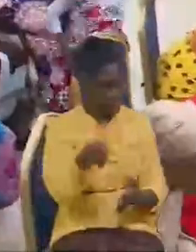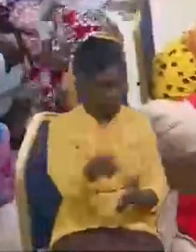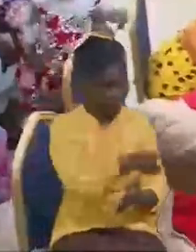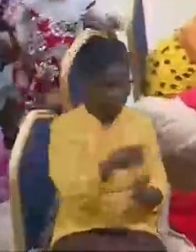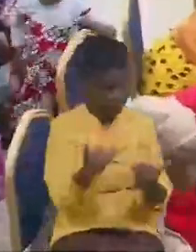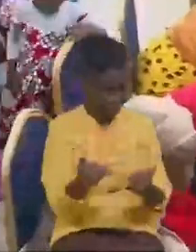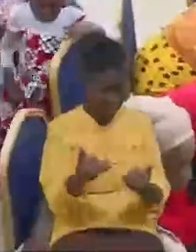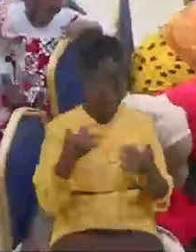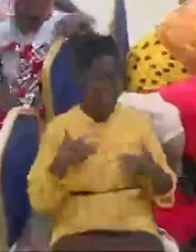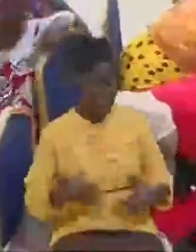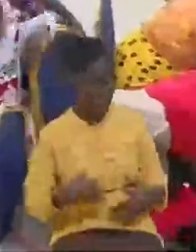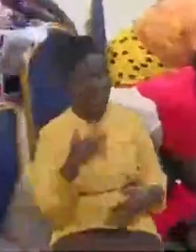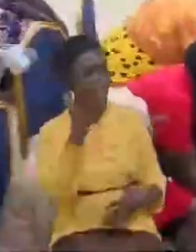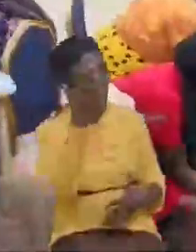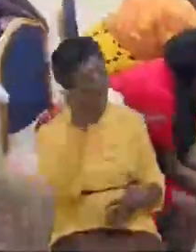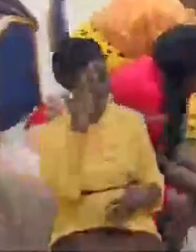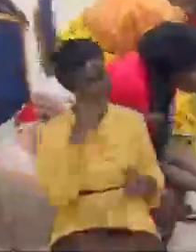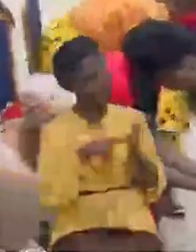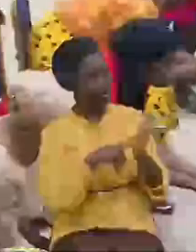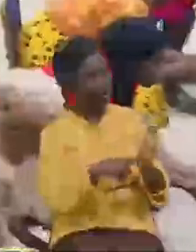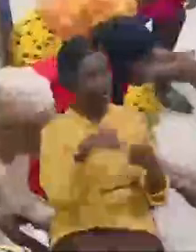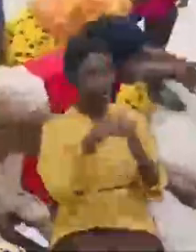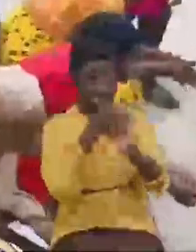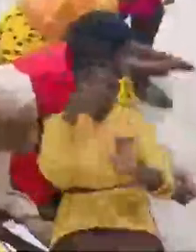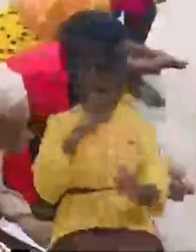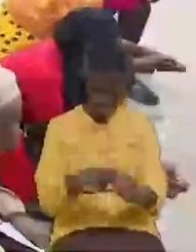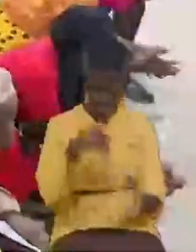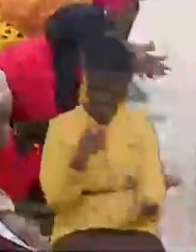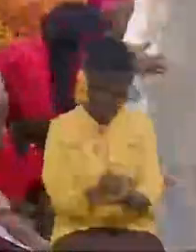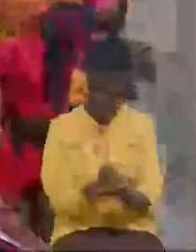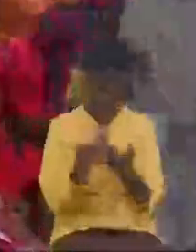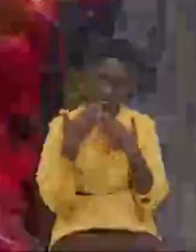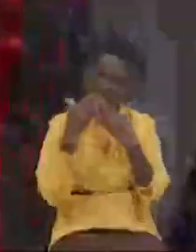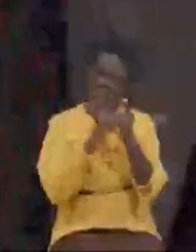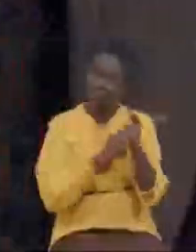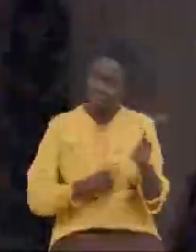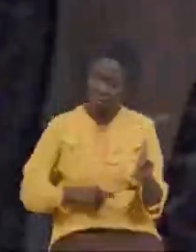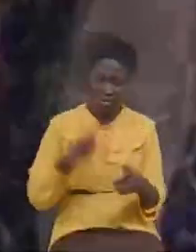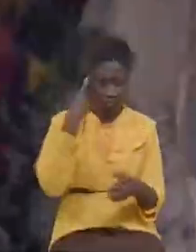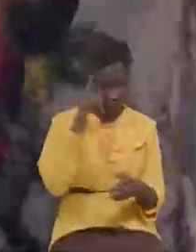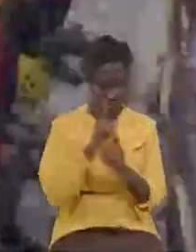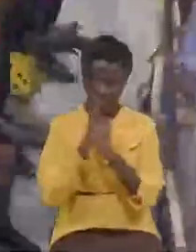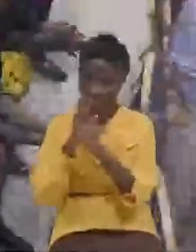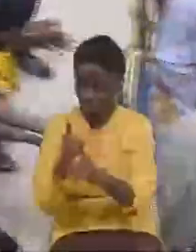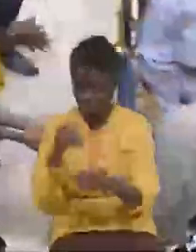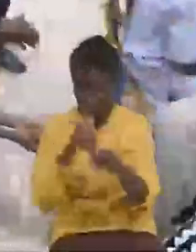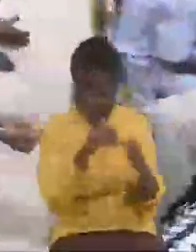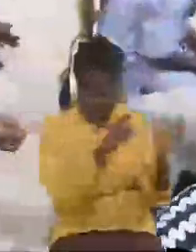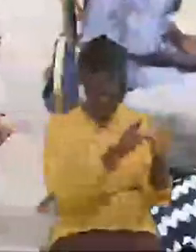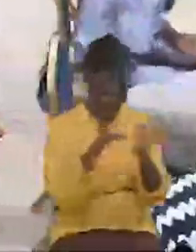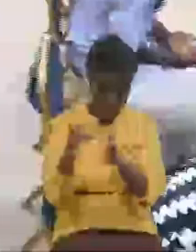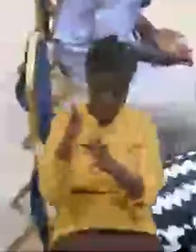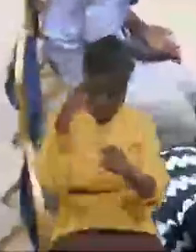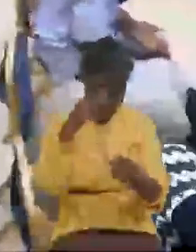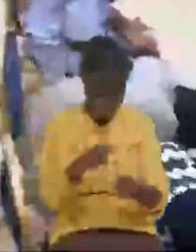étant visible au nom de Jésus-Christ. Merci Seigneur pour la réponse. Au nom de